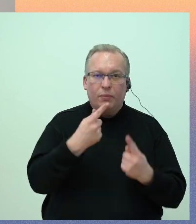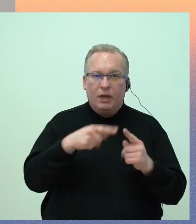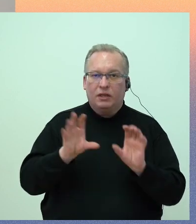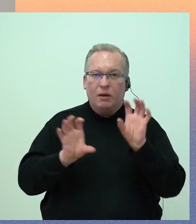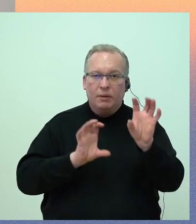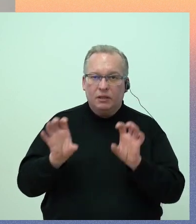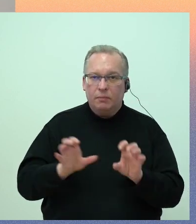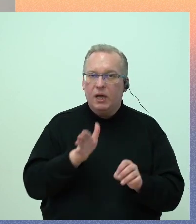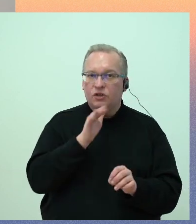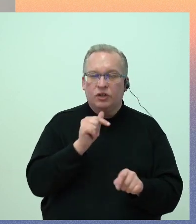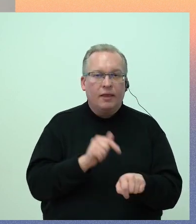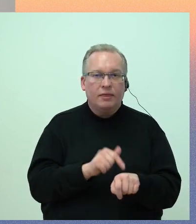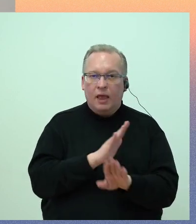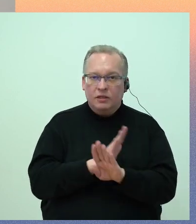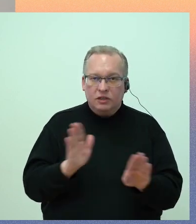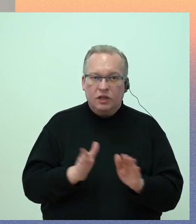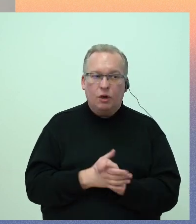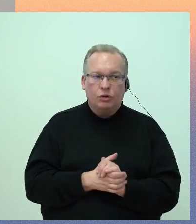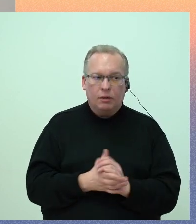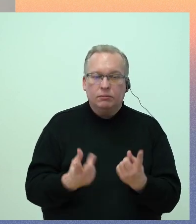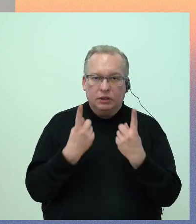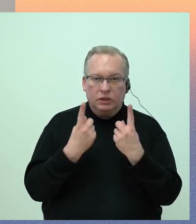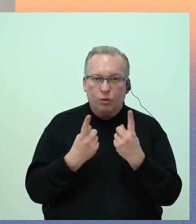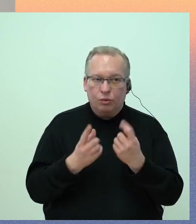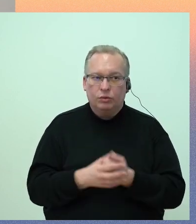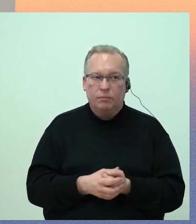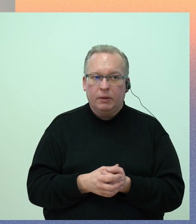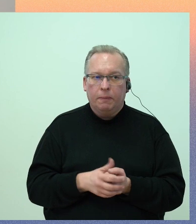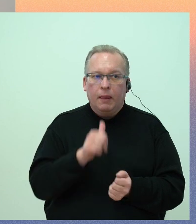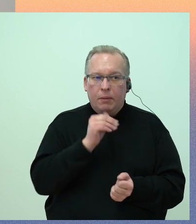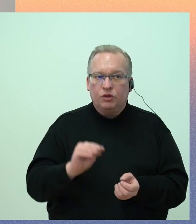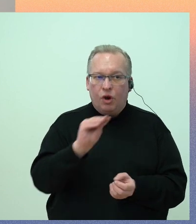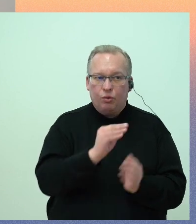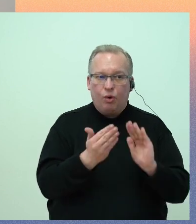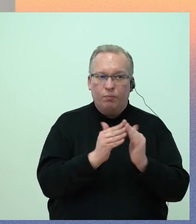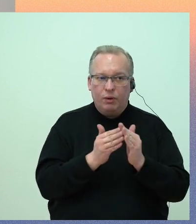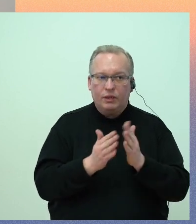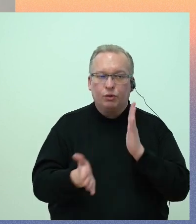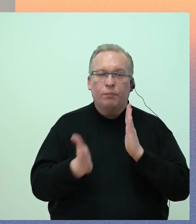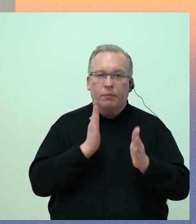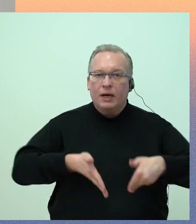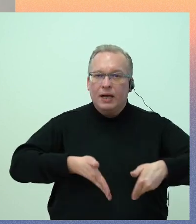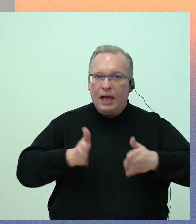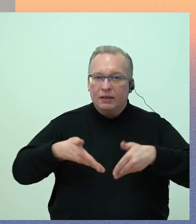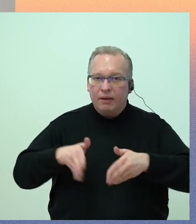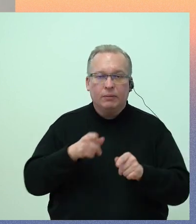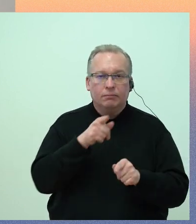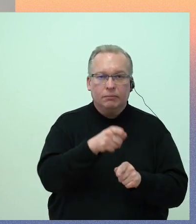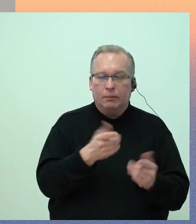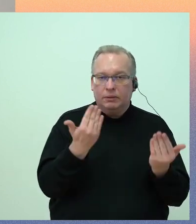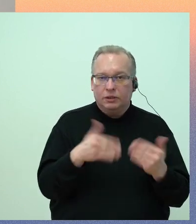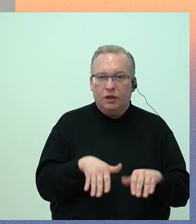žemynuose žydai nebesijaučia saugus vaikščiodami Europos miestų gatvėmis.